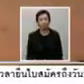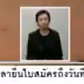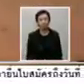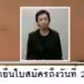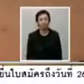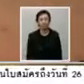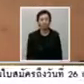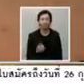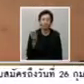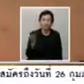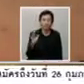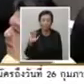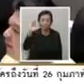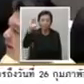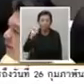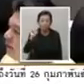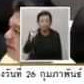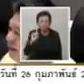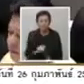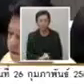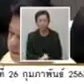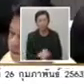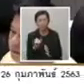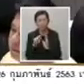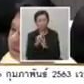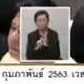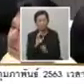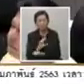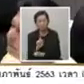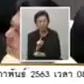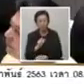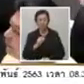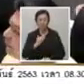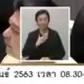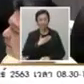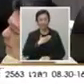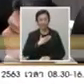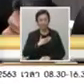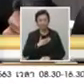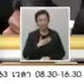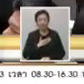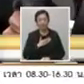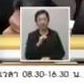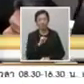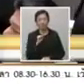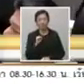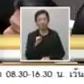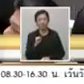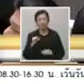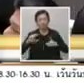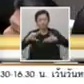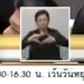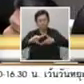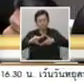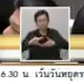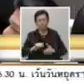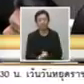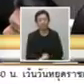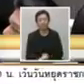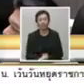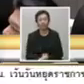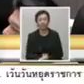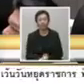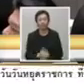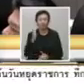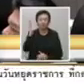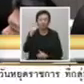เชิญประท้วงข้อหาอะไรครับไอ้ข้อบังคับ ข้อครับท่านประธานดิฉันนางสาวปรินาไกรคุปพรรคพลังประชารัฐนะคะผู้อภิปรายกำลังอภิปร